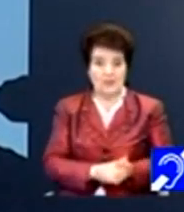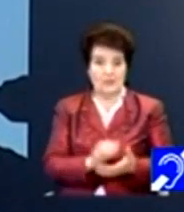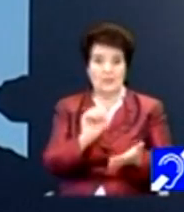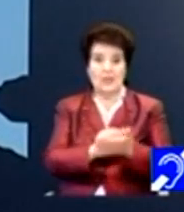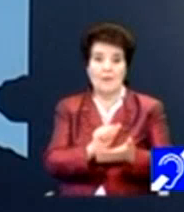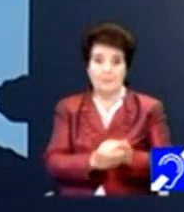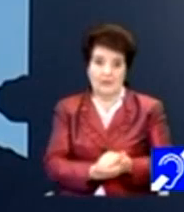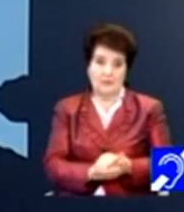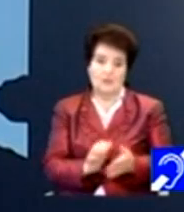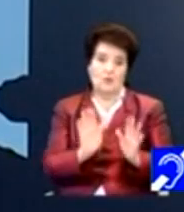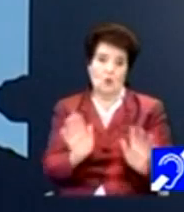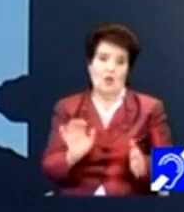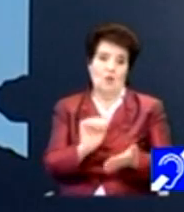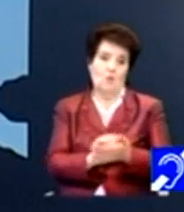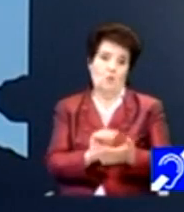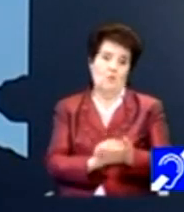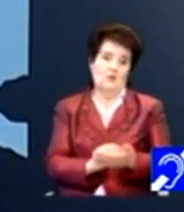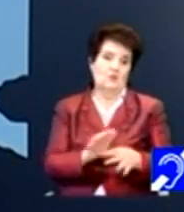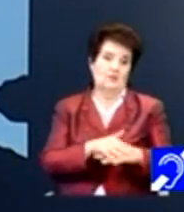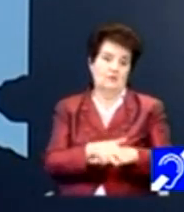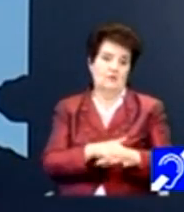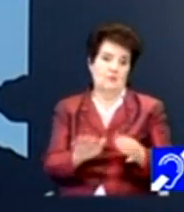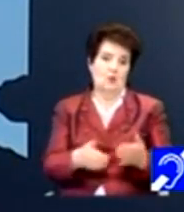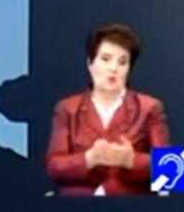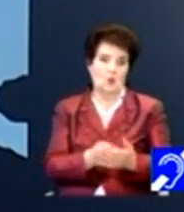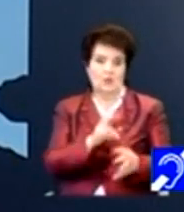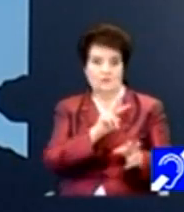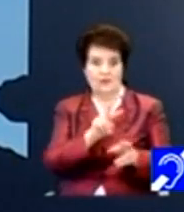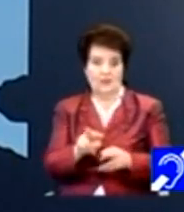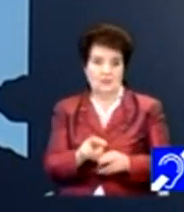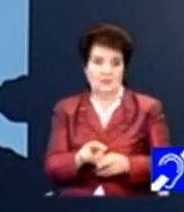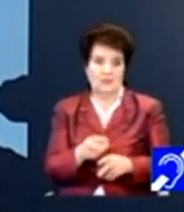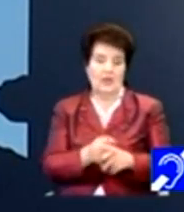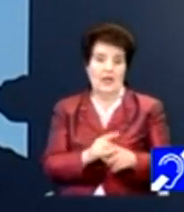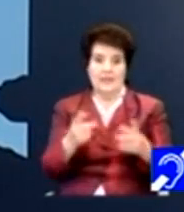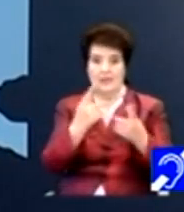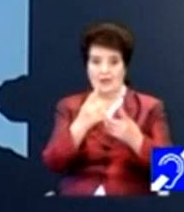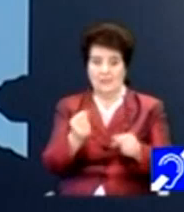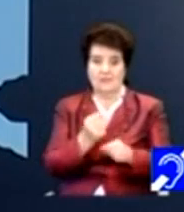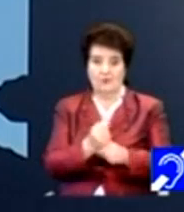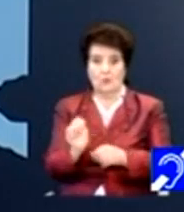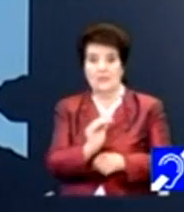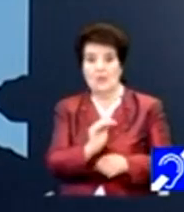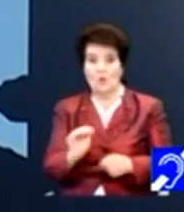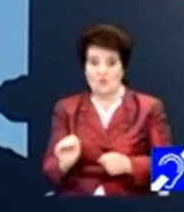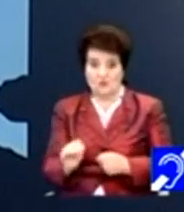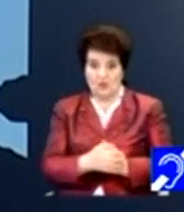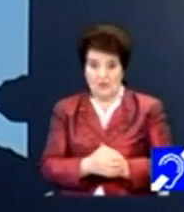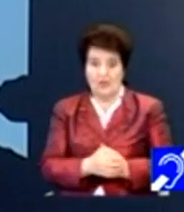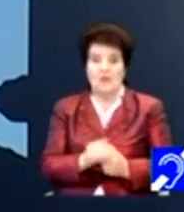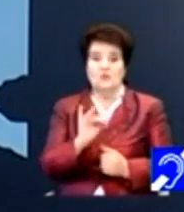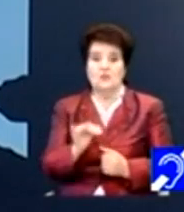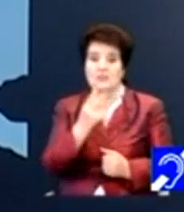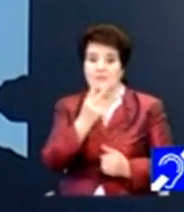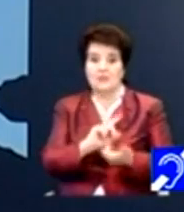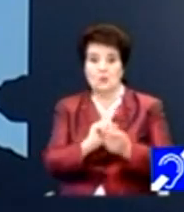presă, care doar fac publice noile cifre. Vă invităm să urmăriți un maraton al declarațiilor făcute de oficiali și să observați cum